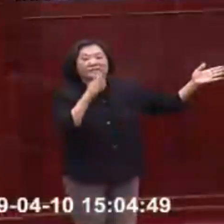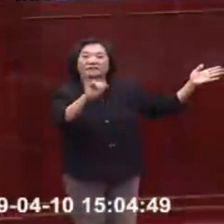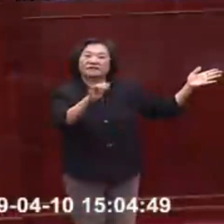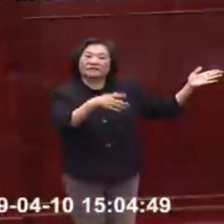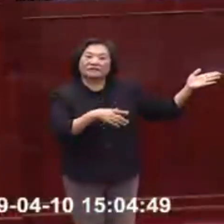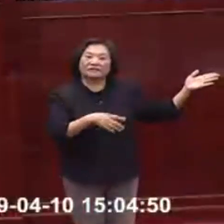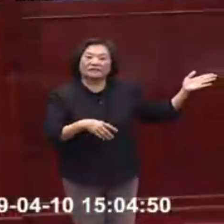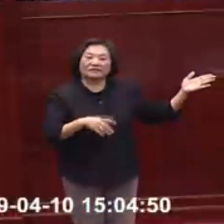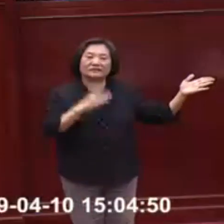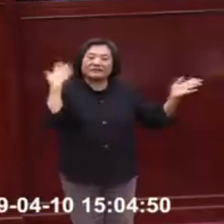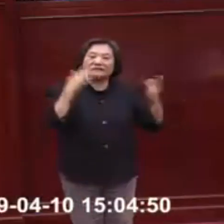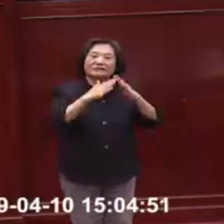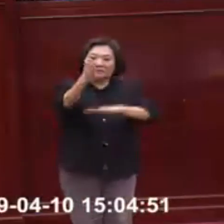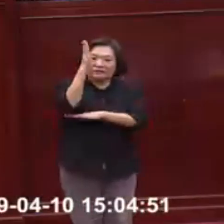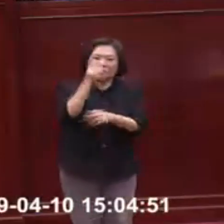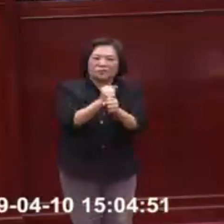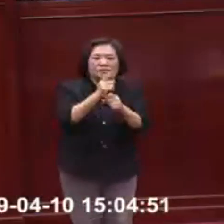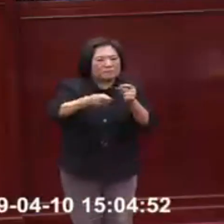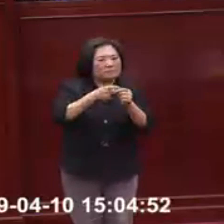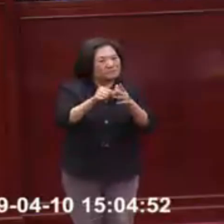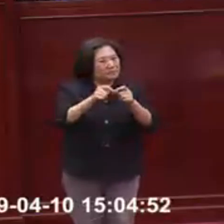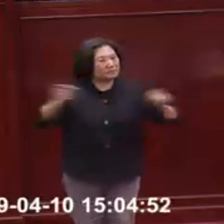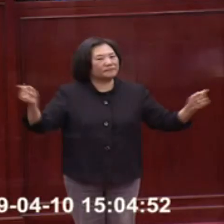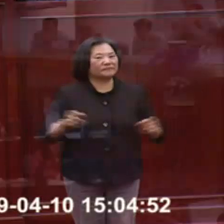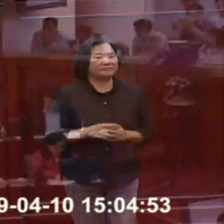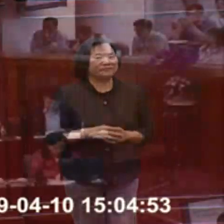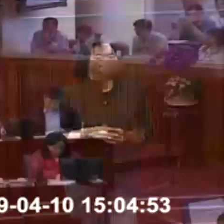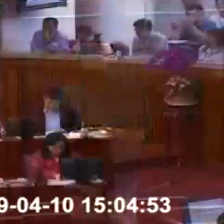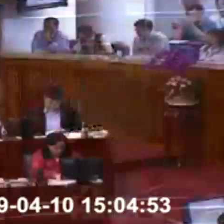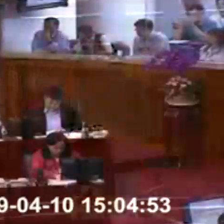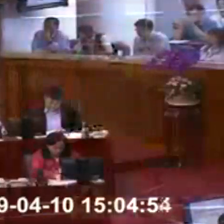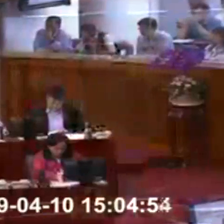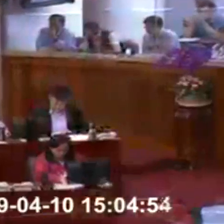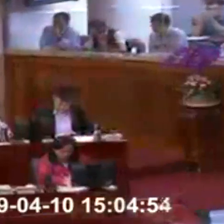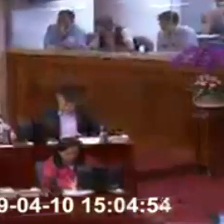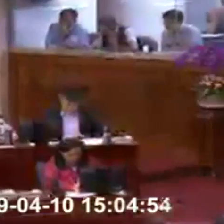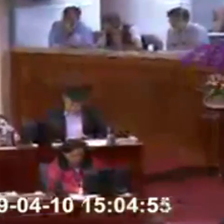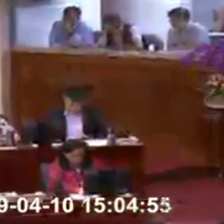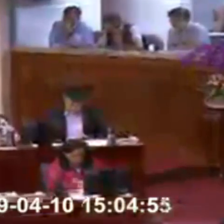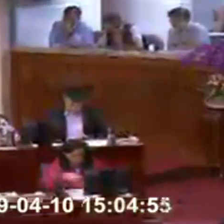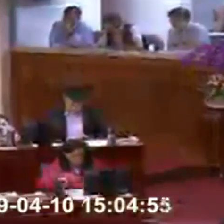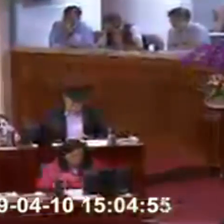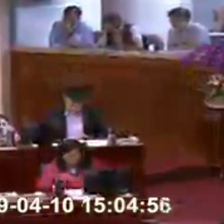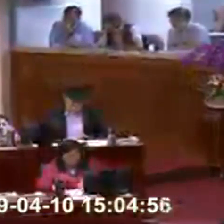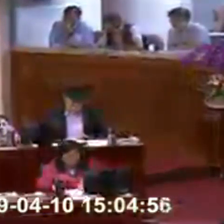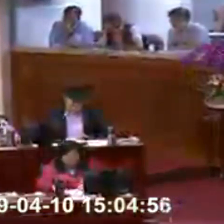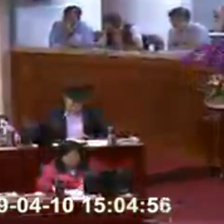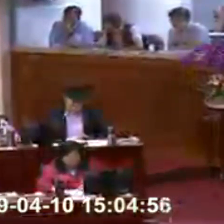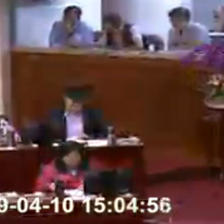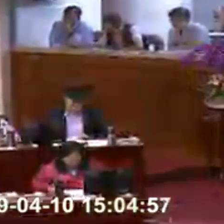也是我们在市政府就工作十几年了，那我想应该是大家都非常熟悉，请大家继续跟